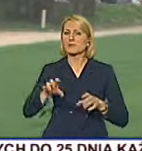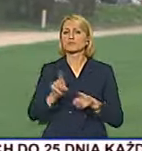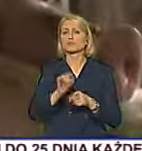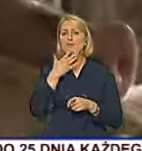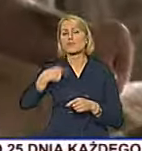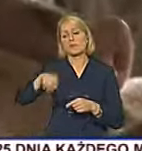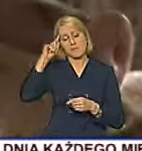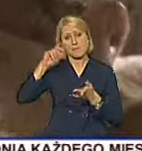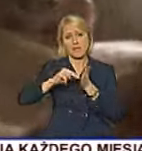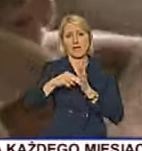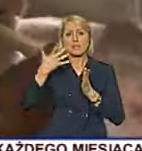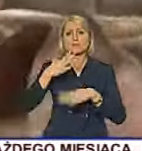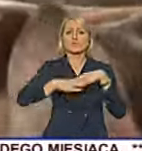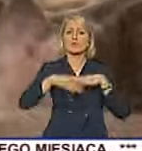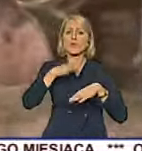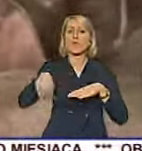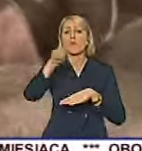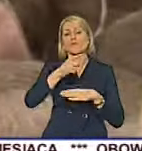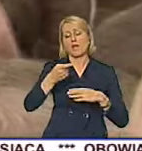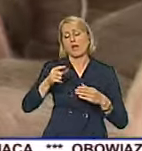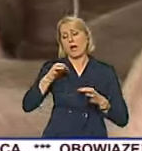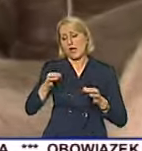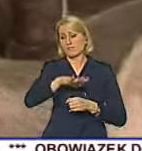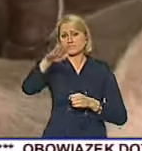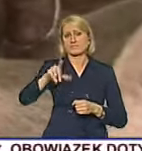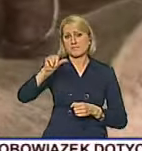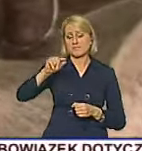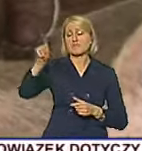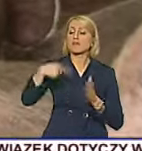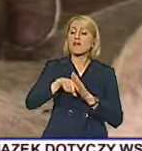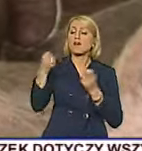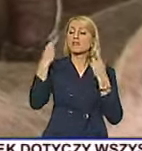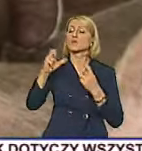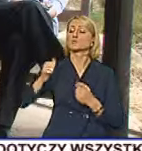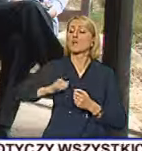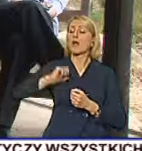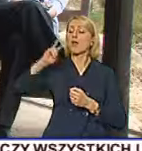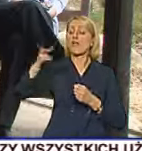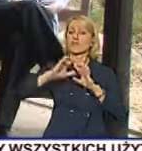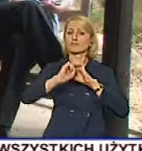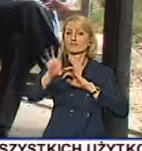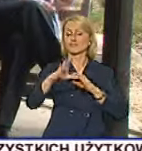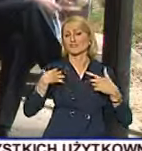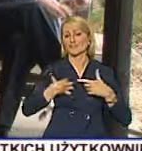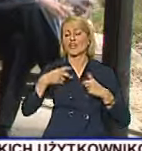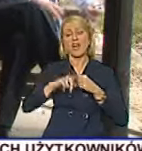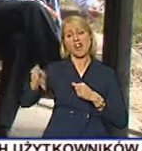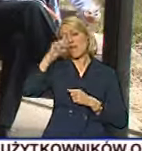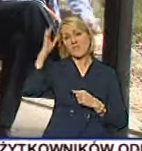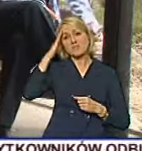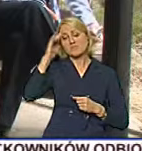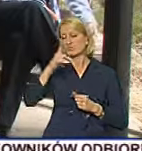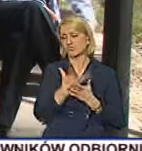budowa parkingu, którego część będzie przeznaczona dla ciężarówek oczekujących na rozładunek. Mieszkańcy nie wierzą już jednak w te